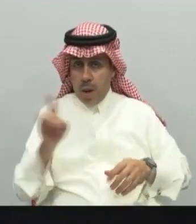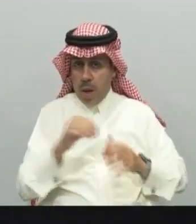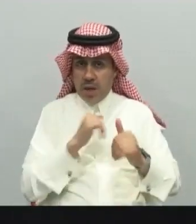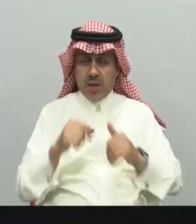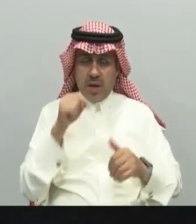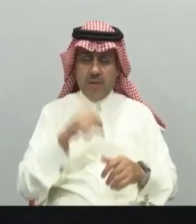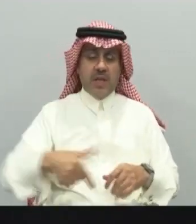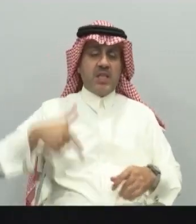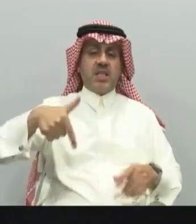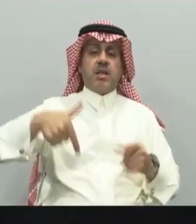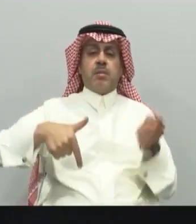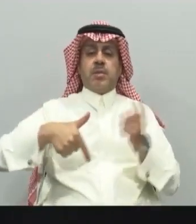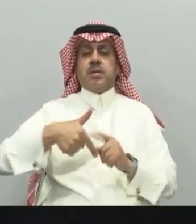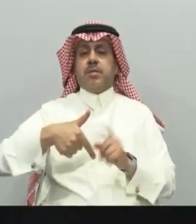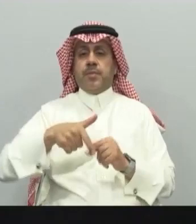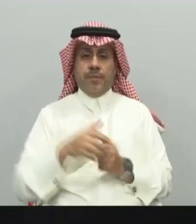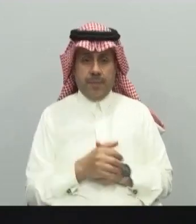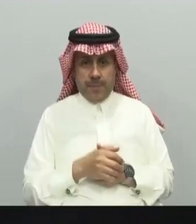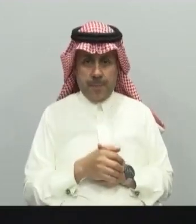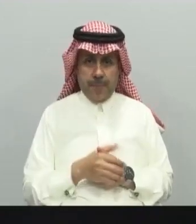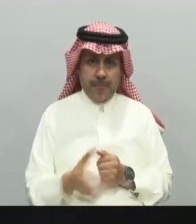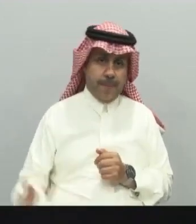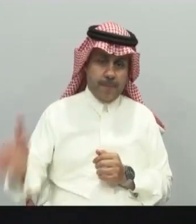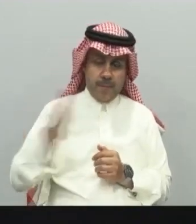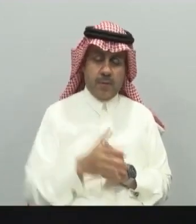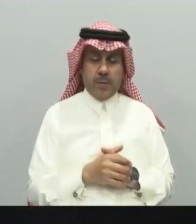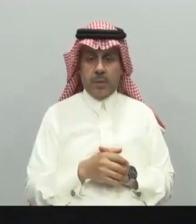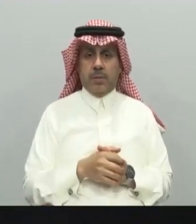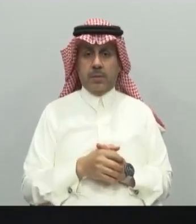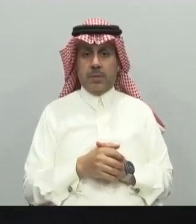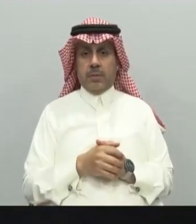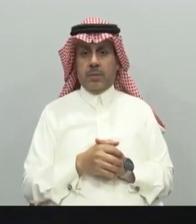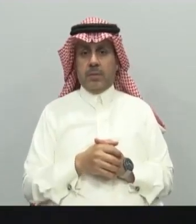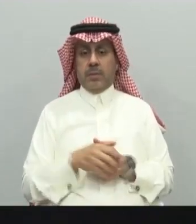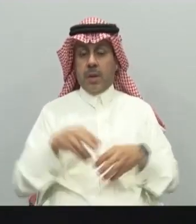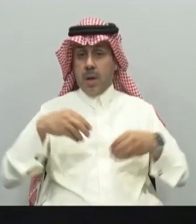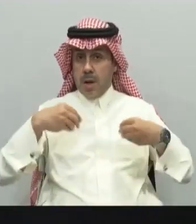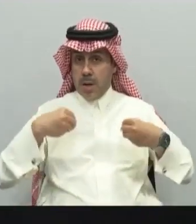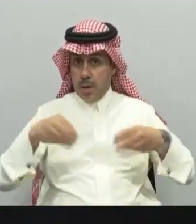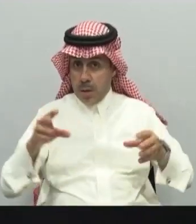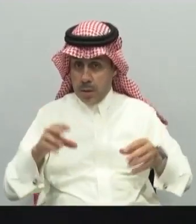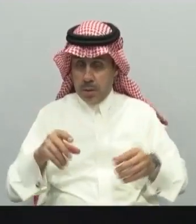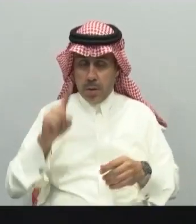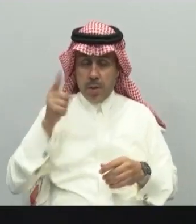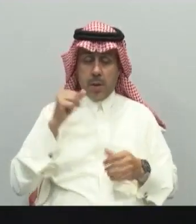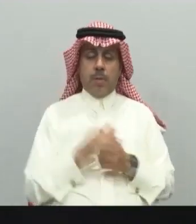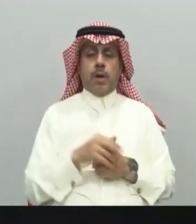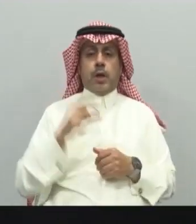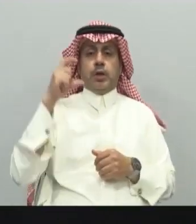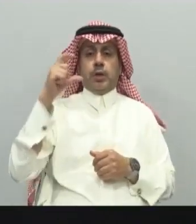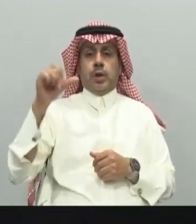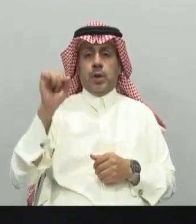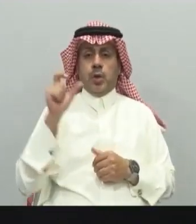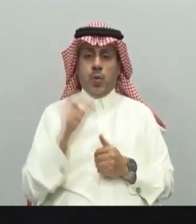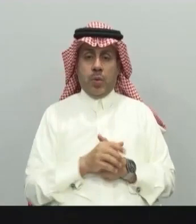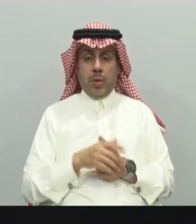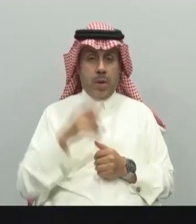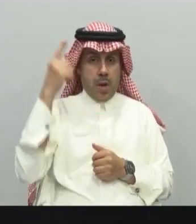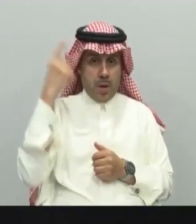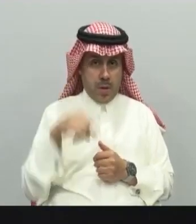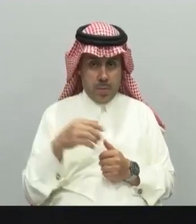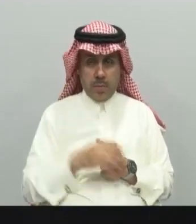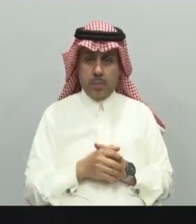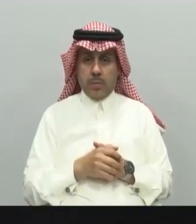الاصناف السته السابقه وما الحق بها اما ربى الديون فانه يجري في جميع الاموال باجماع